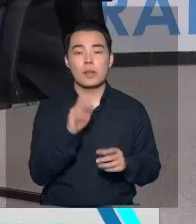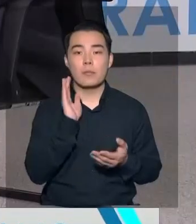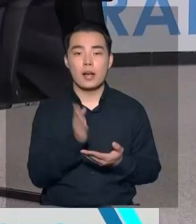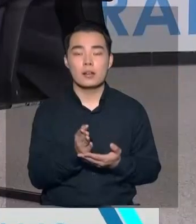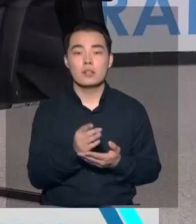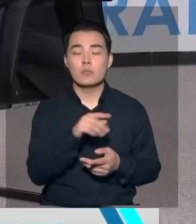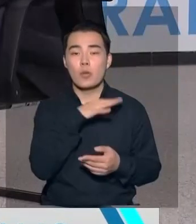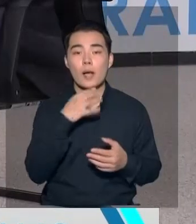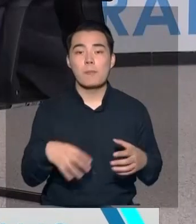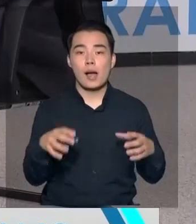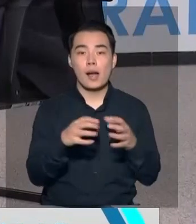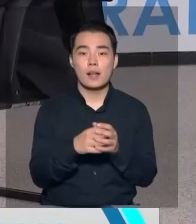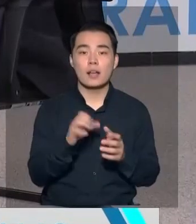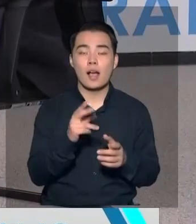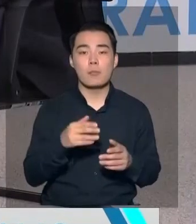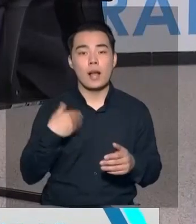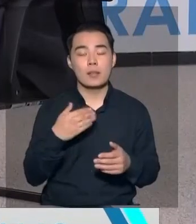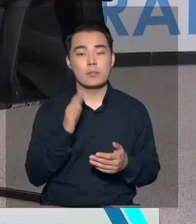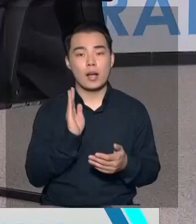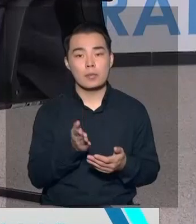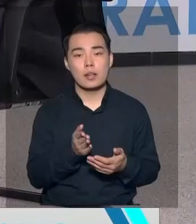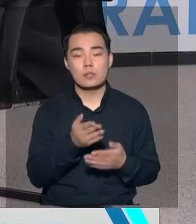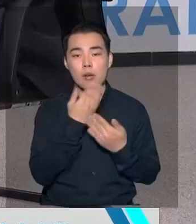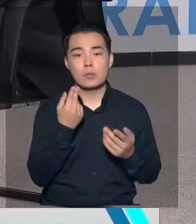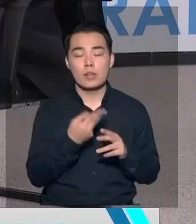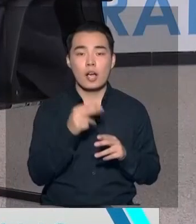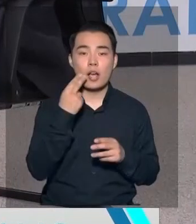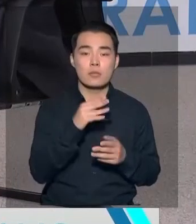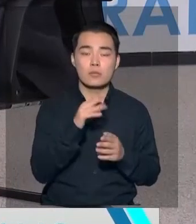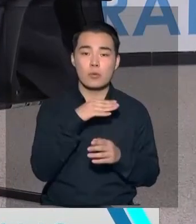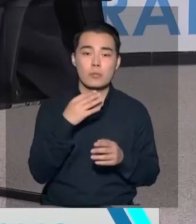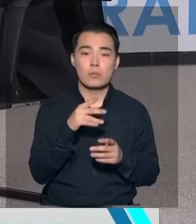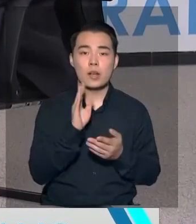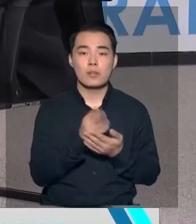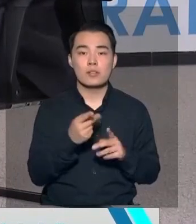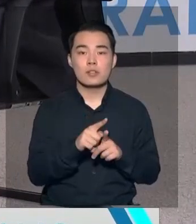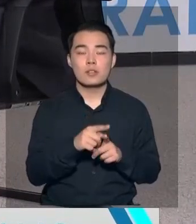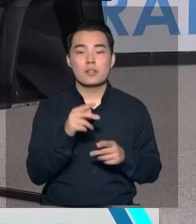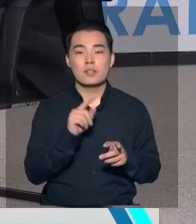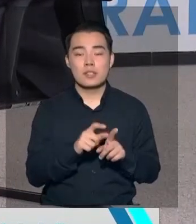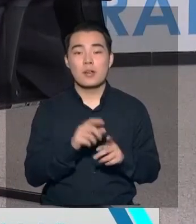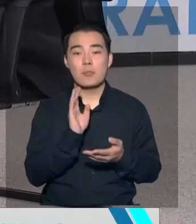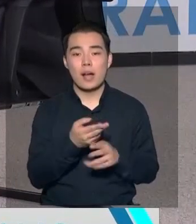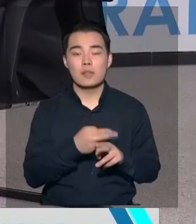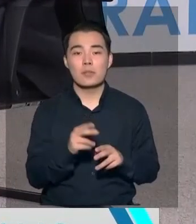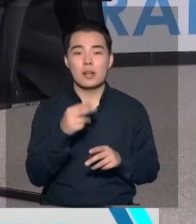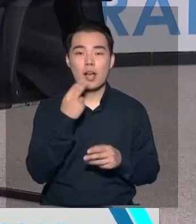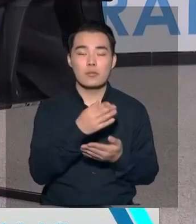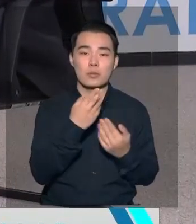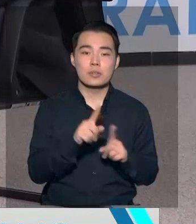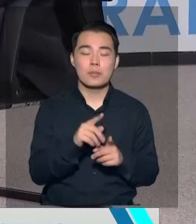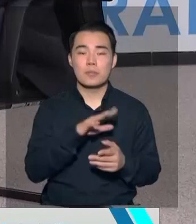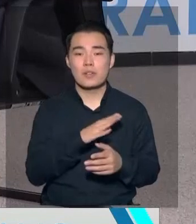Сол көп партиялық қаншалықты пайдалы? Саны бар, сапасы жоқ болып? Жоқ, енді саны бар, сапасы жоқ. Енді көріп отырмыз ғой,